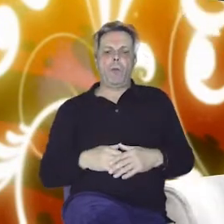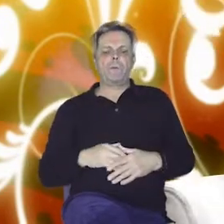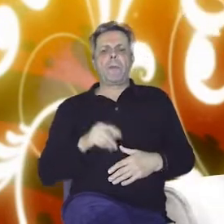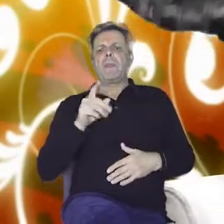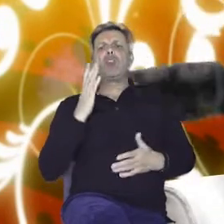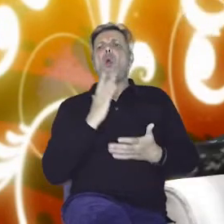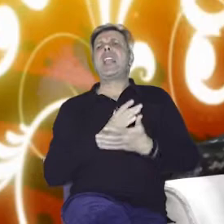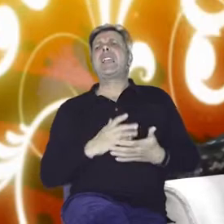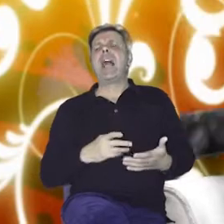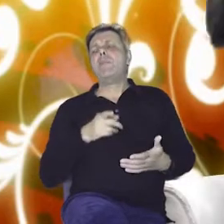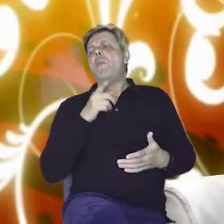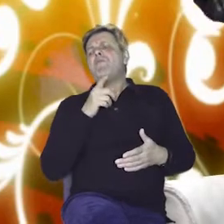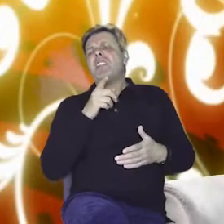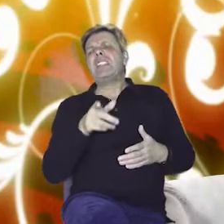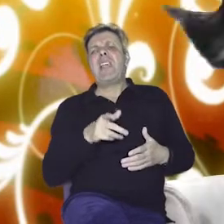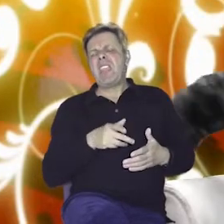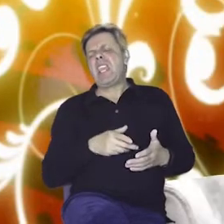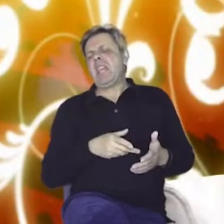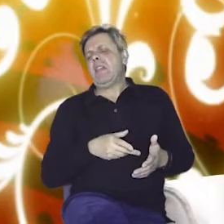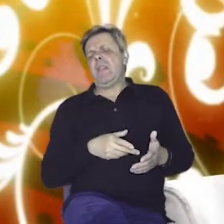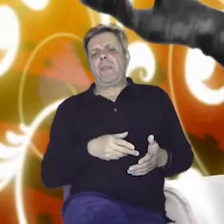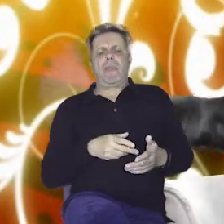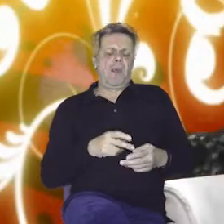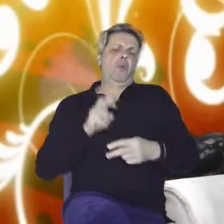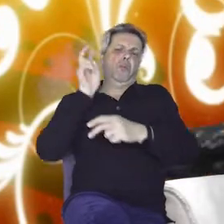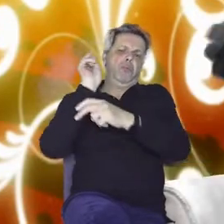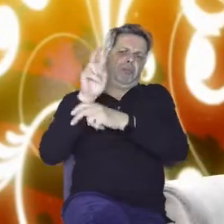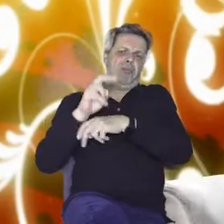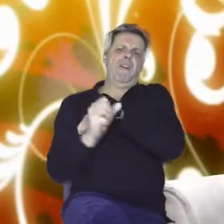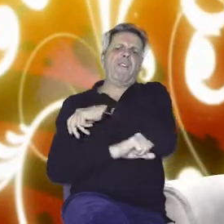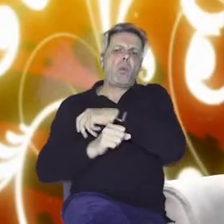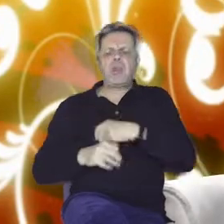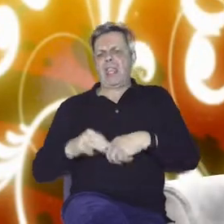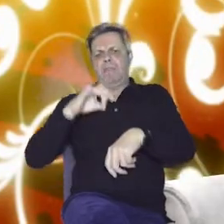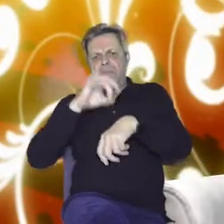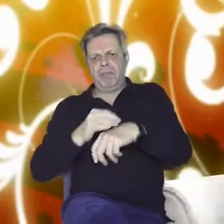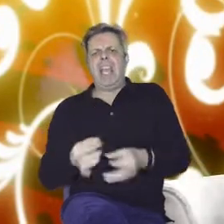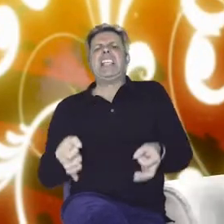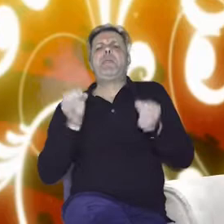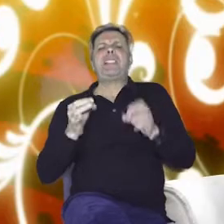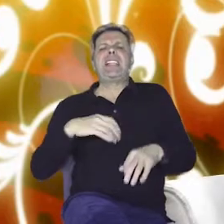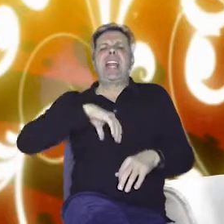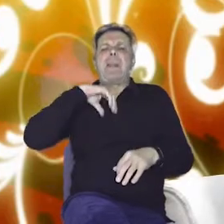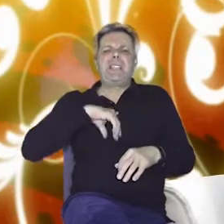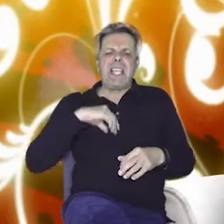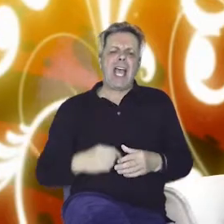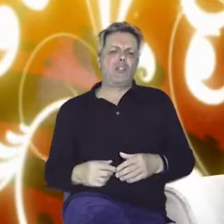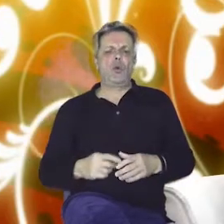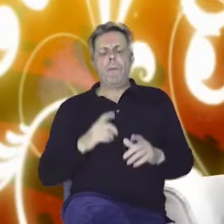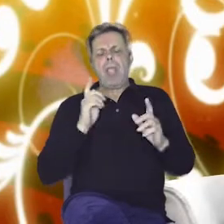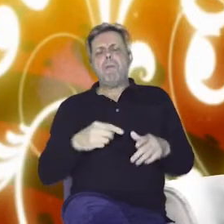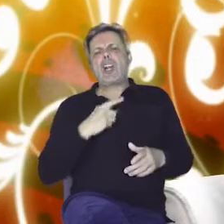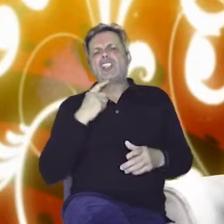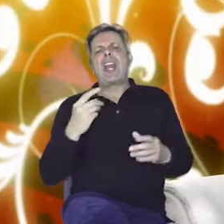sad otišli vi na za liječnika pa specijalizirali psihijatriju, o čemu ćete nam morat reći nekoliko riječi o